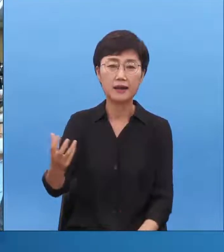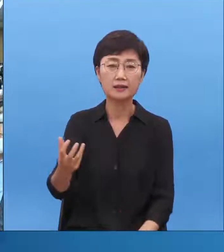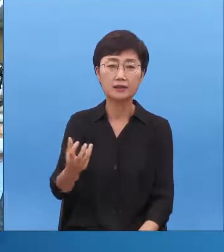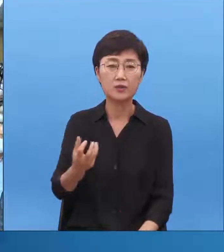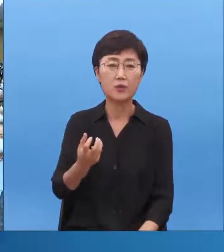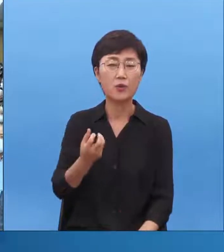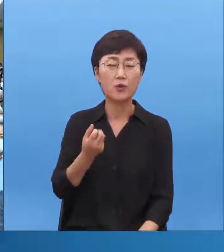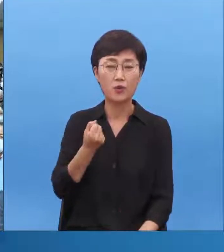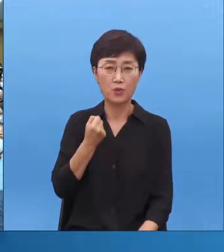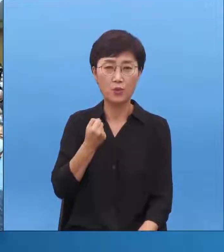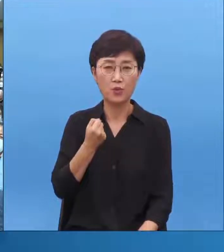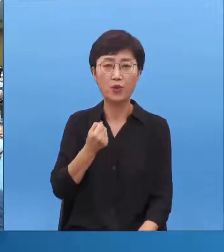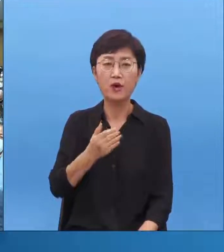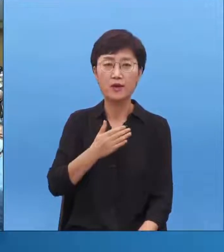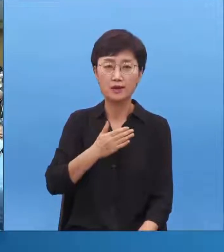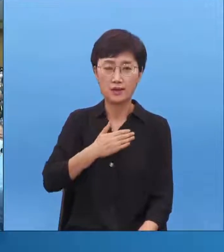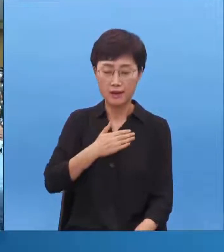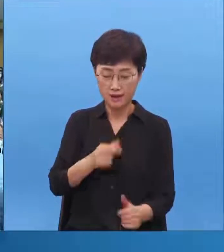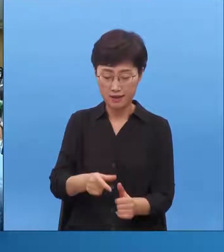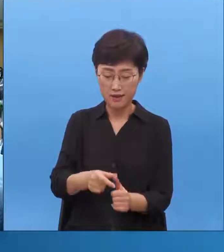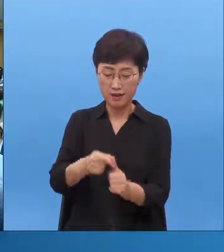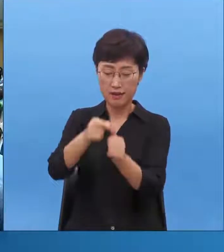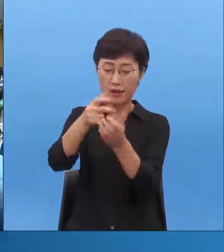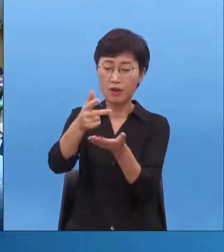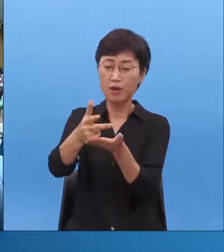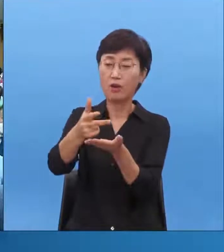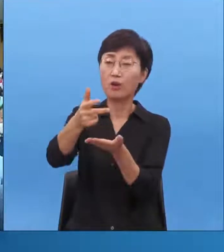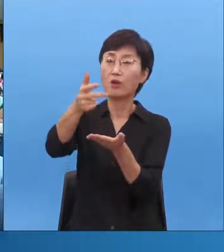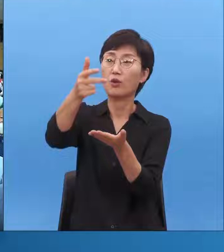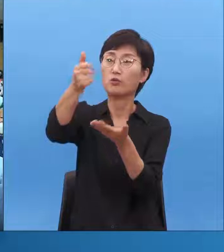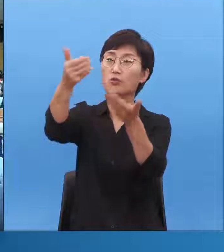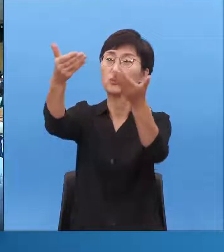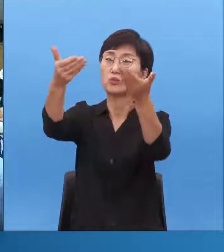따가지고 내 구주